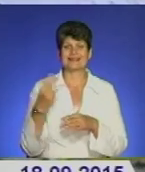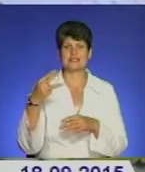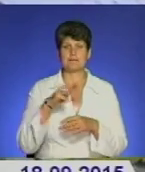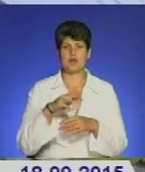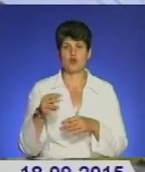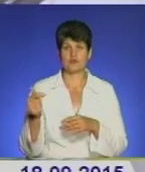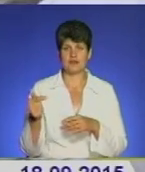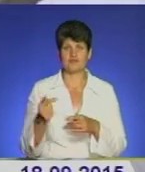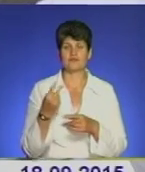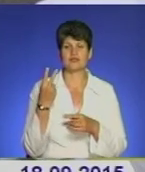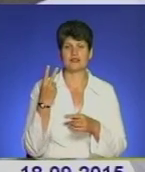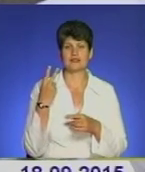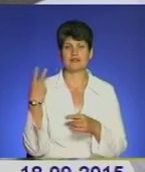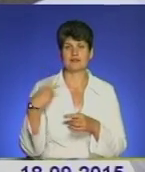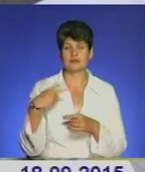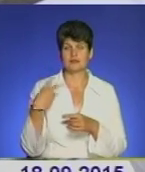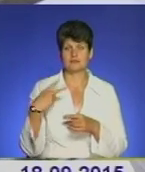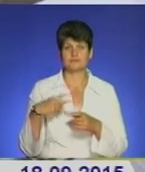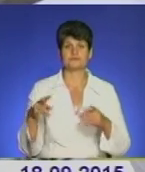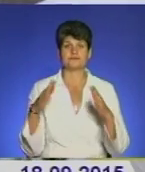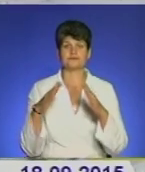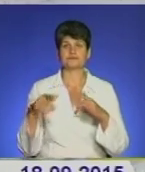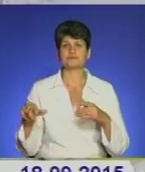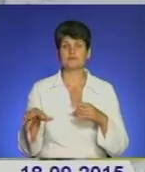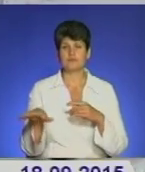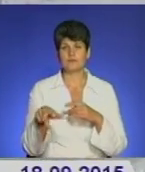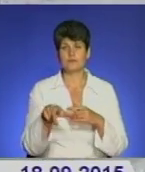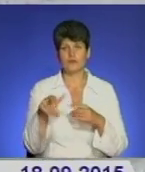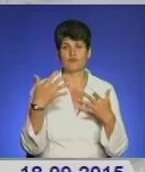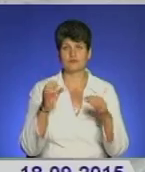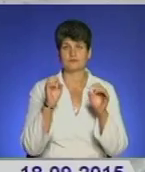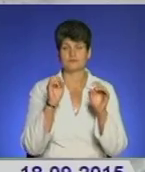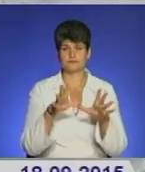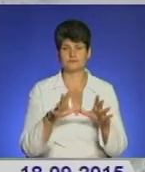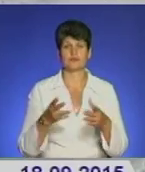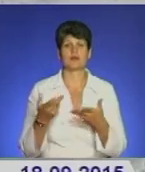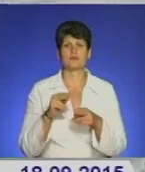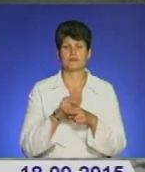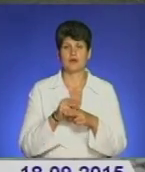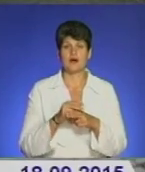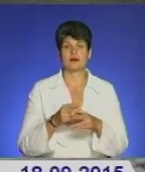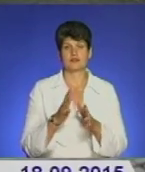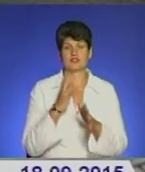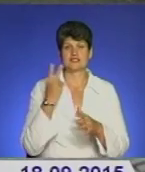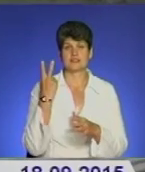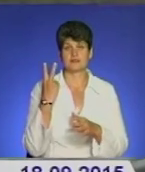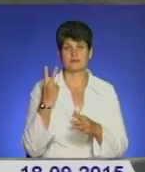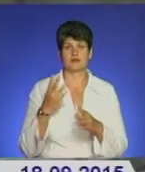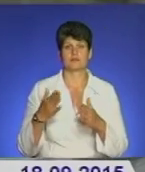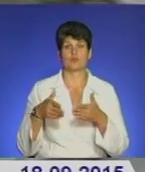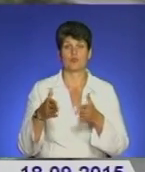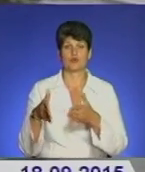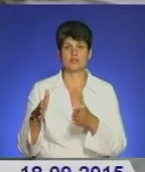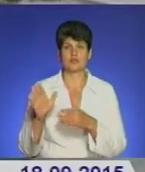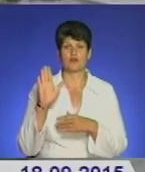гривень. Понад два десятки реконструйованих об'єктів вже здали в експлуатацію. На черзі два нові міжбудинкові проїзди на вулиці